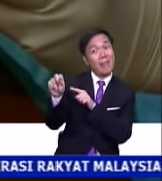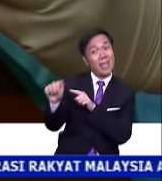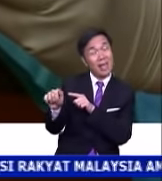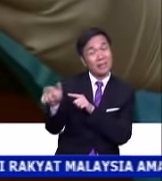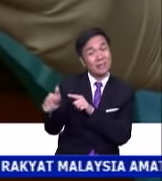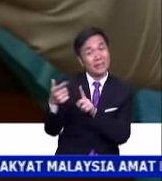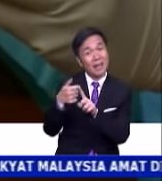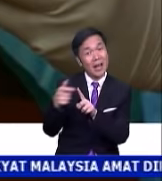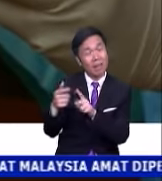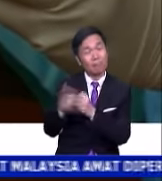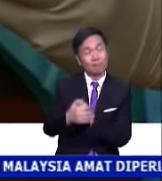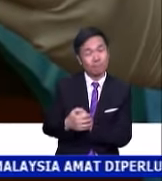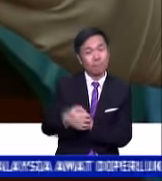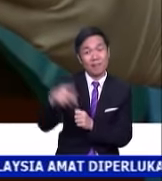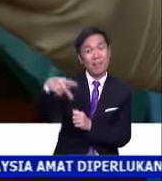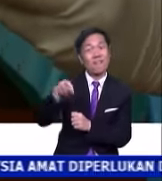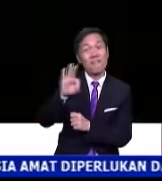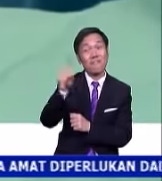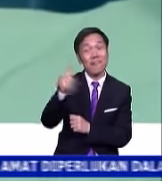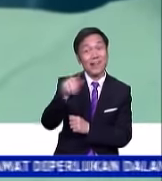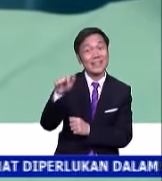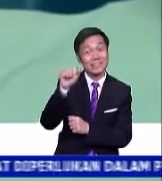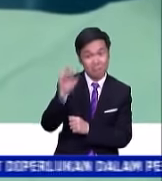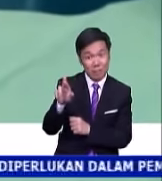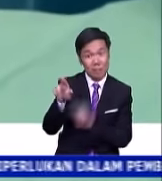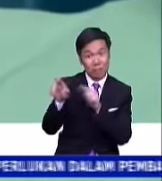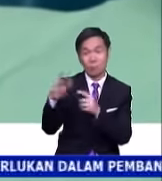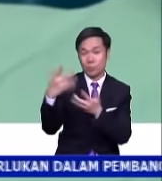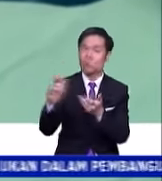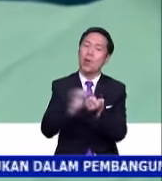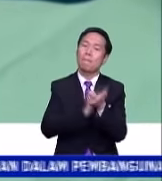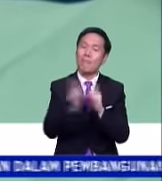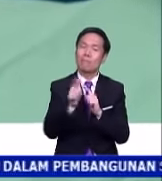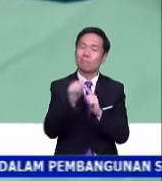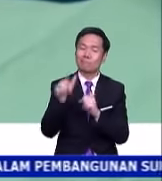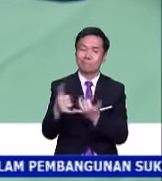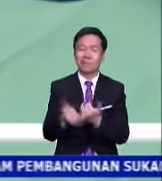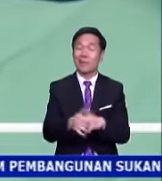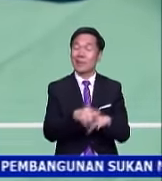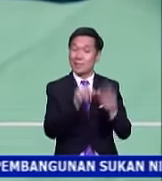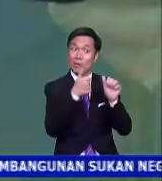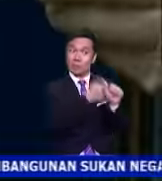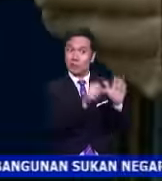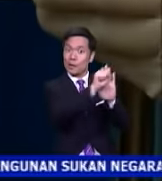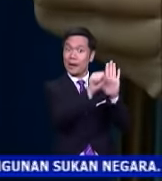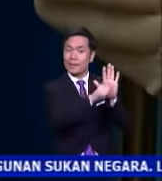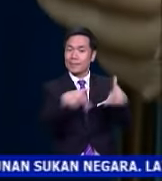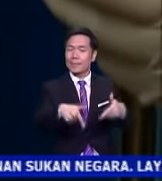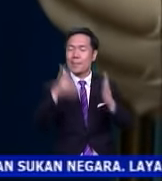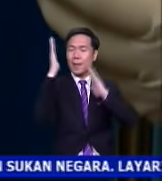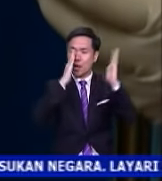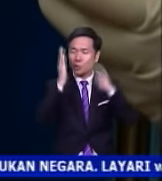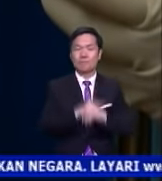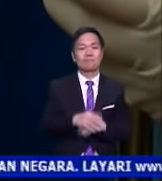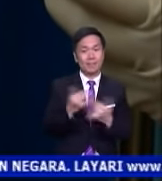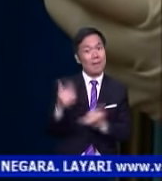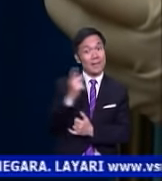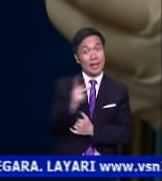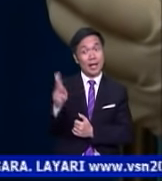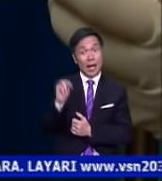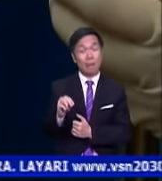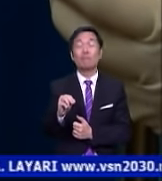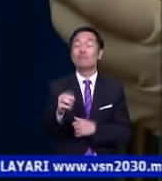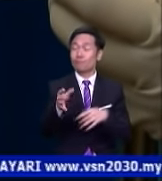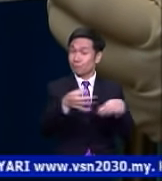iaitu Comirnaty keluaran Pfizer BioNTech telah diluluskan pendaftaran bersyarat di Malaysia. Oleh itu, KKM merumuskan bahawa